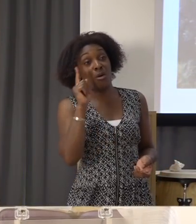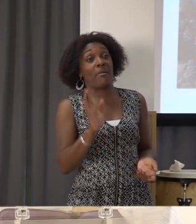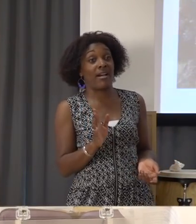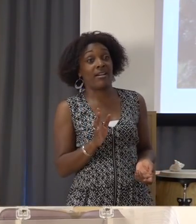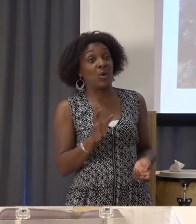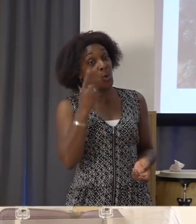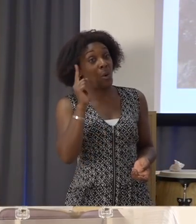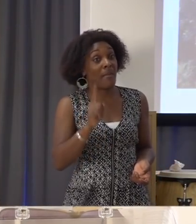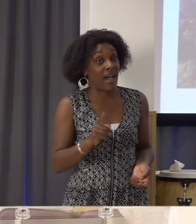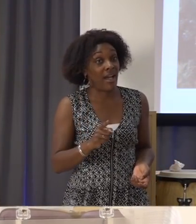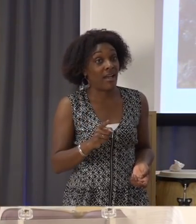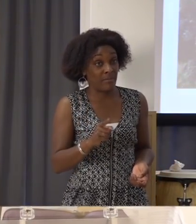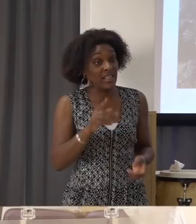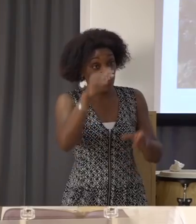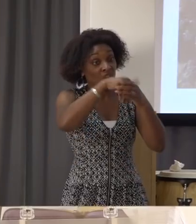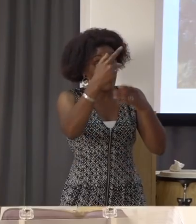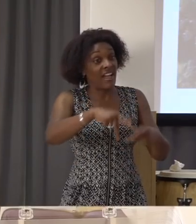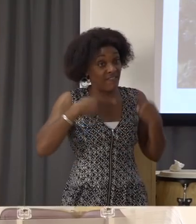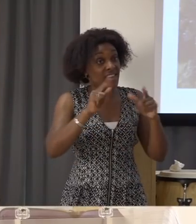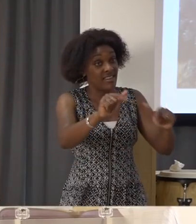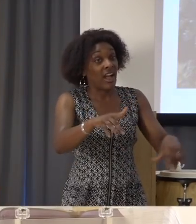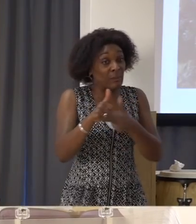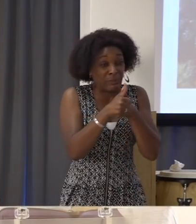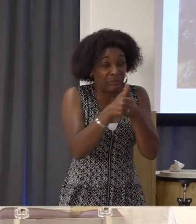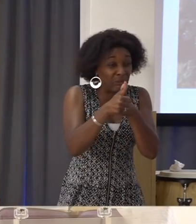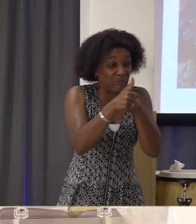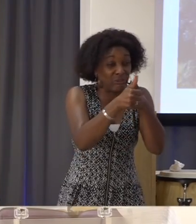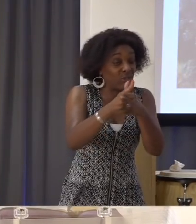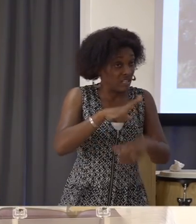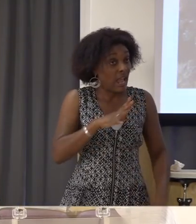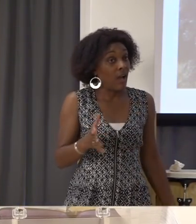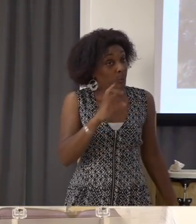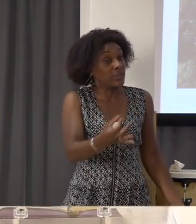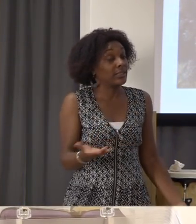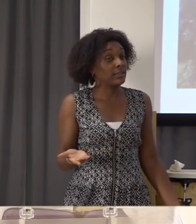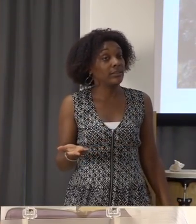Mais ces choses-là sont dans ta vie, ces choses te poursuivent.